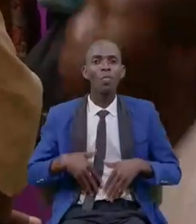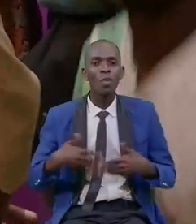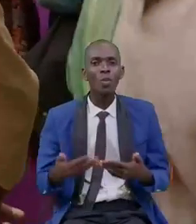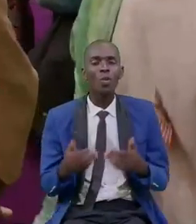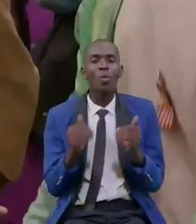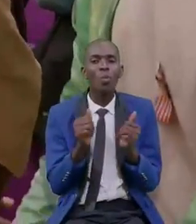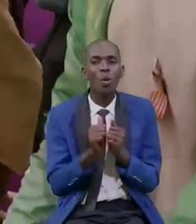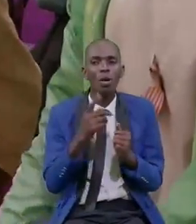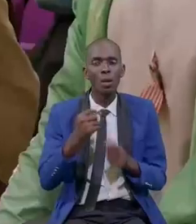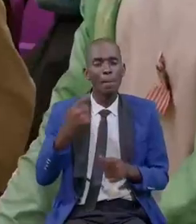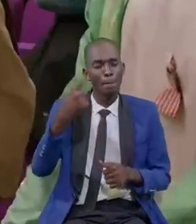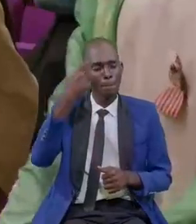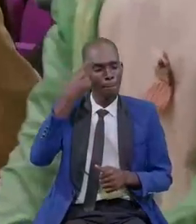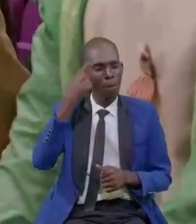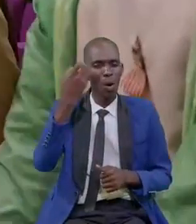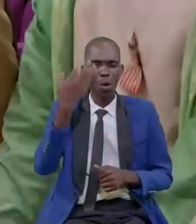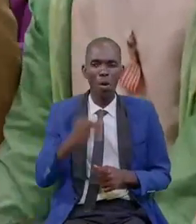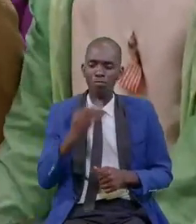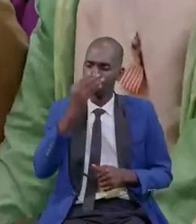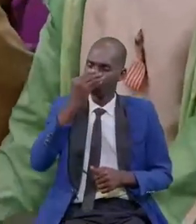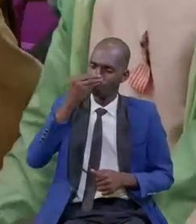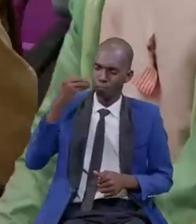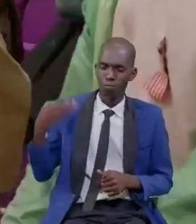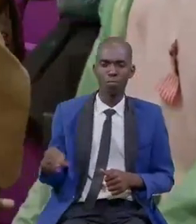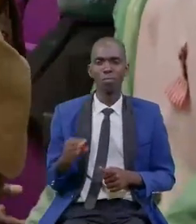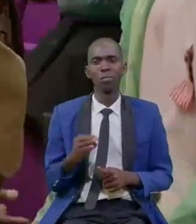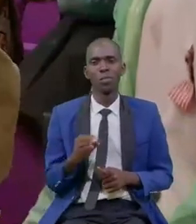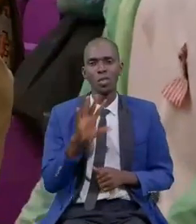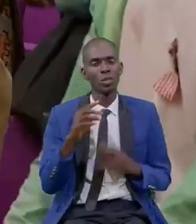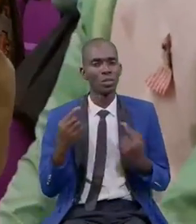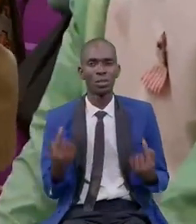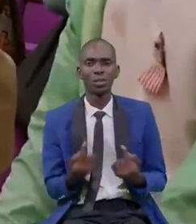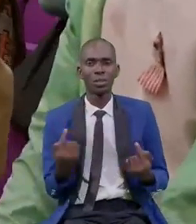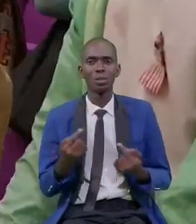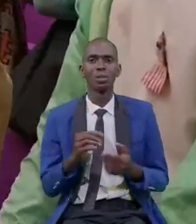vous confessez afin d'abandonner.